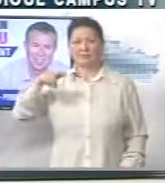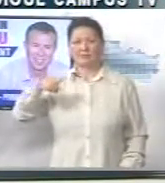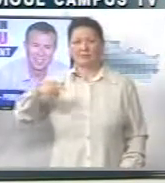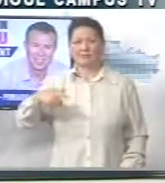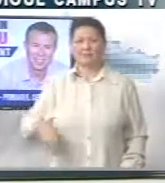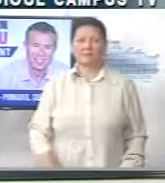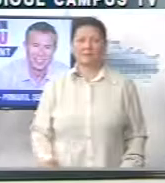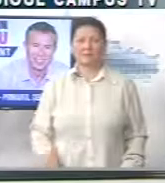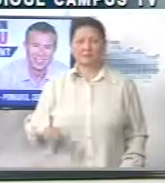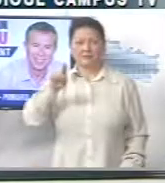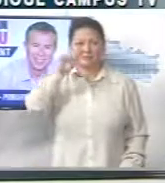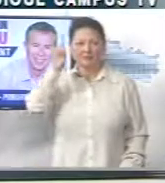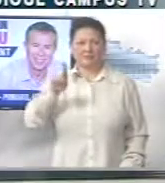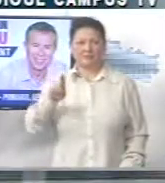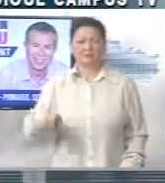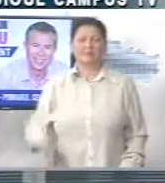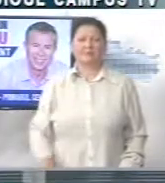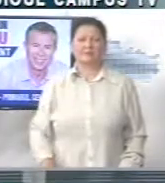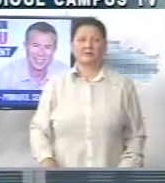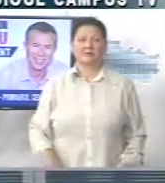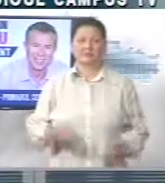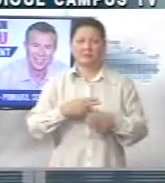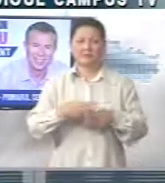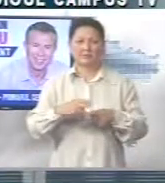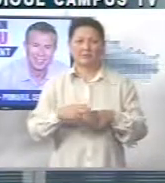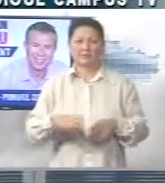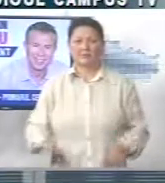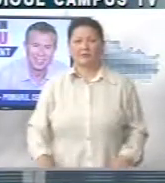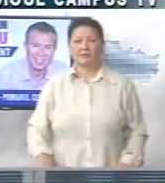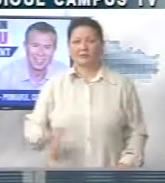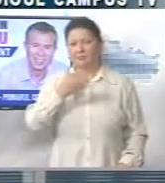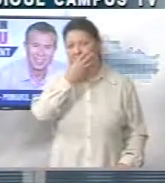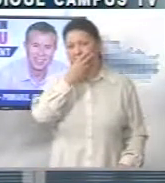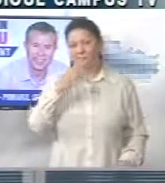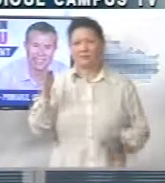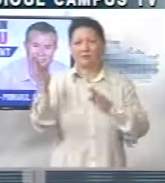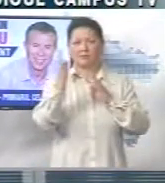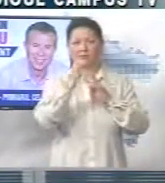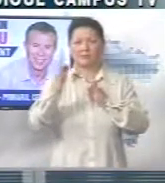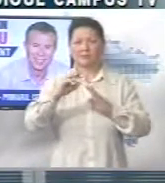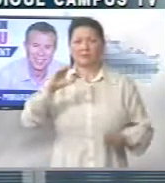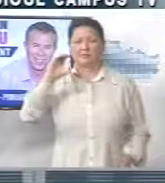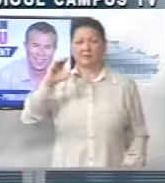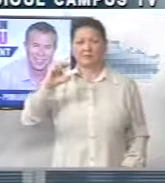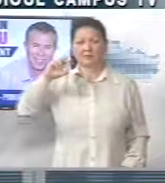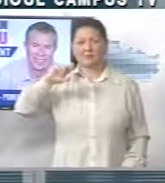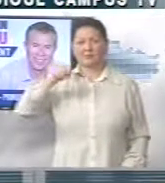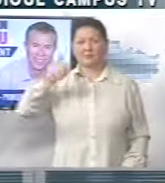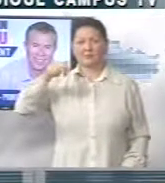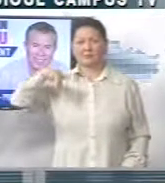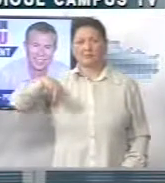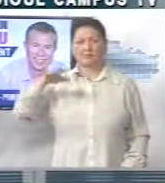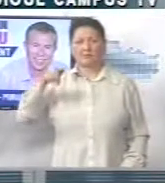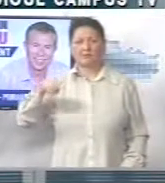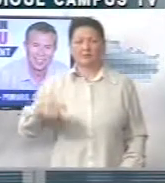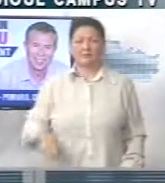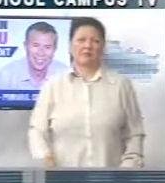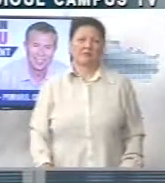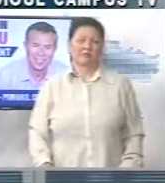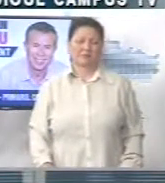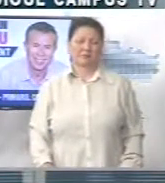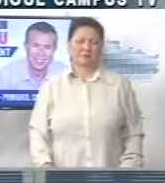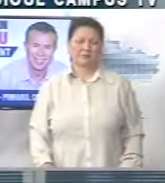continuarea... Curățenia și înfrumusețarea parcului și modernizarea lui pe anumite componente pe care au rămas în urmă și n-au fost făcute